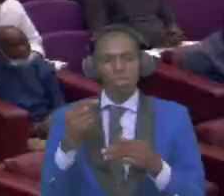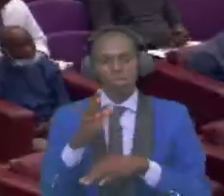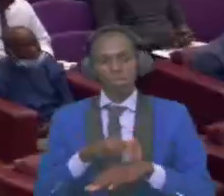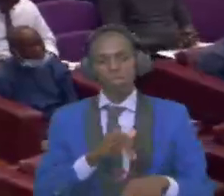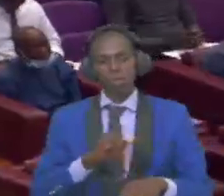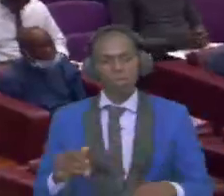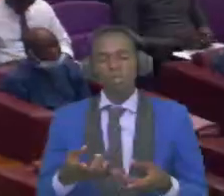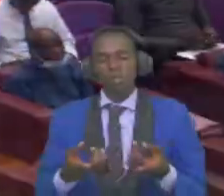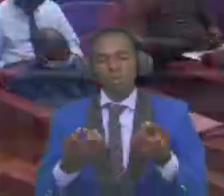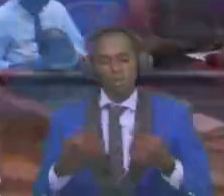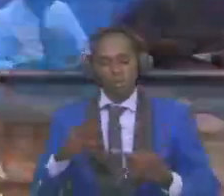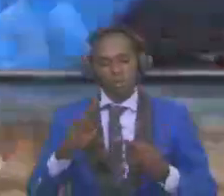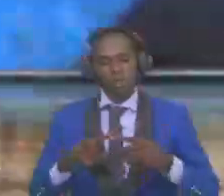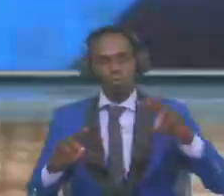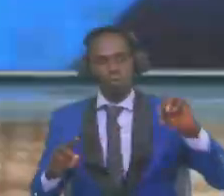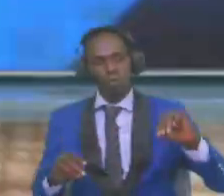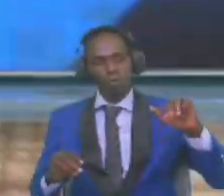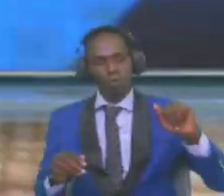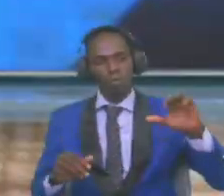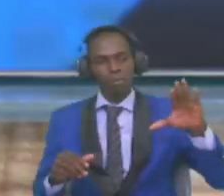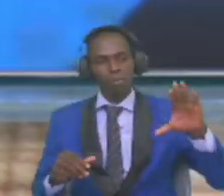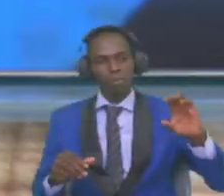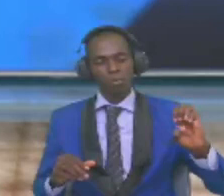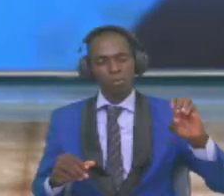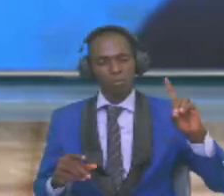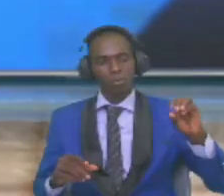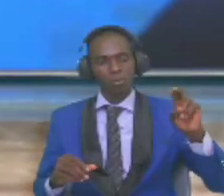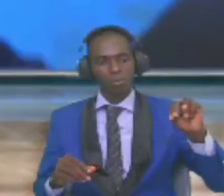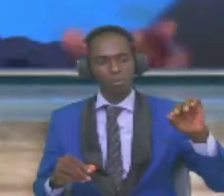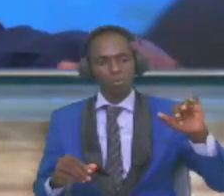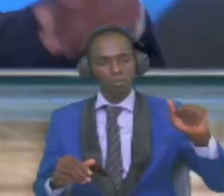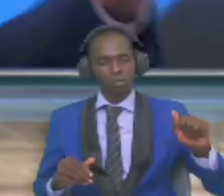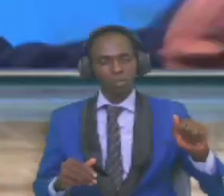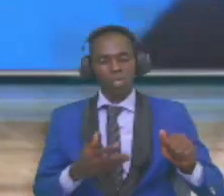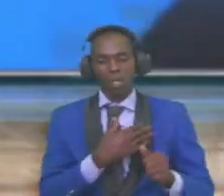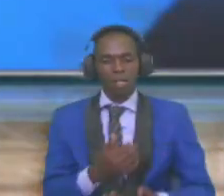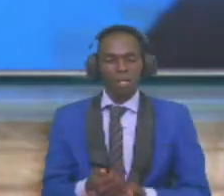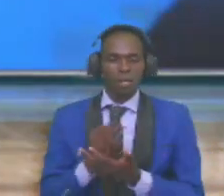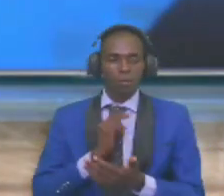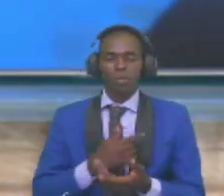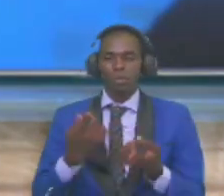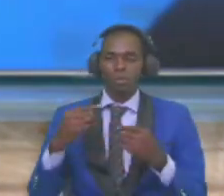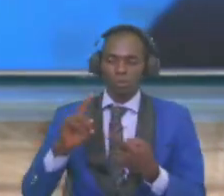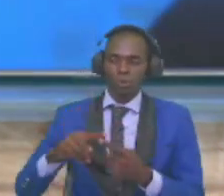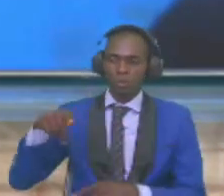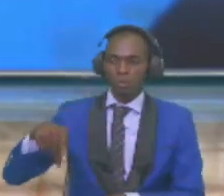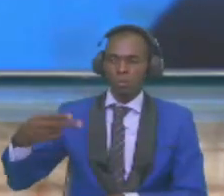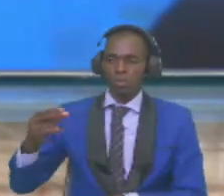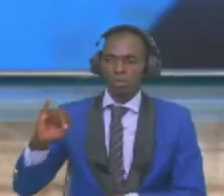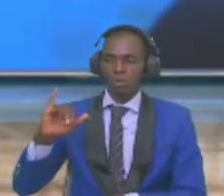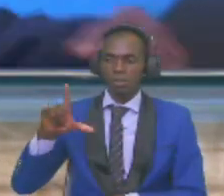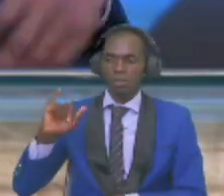tu fumes est tout autant vient nous aider à macédoine